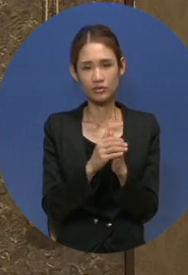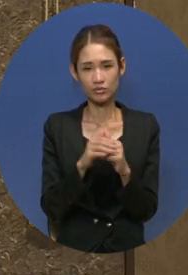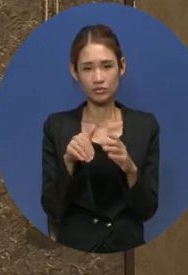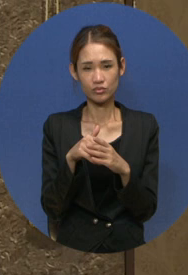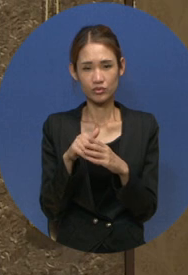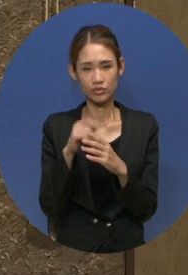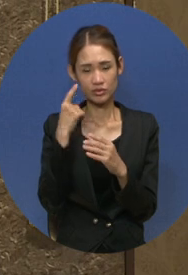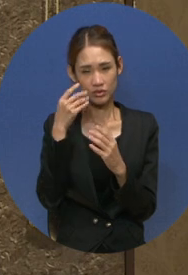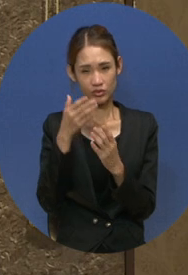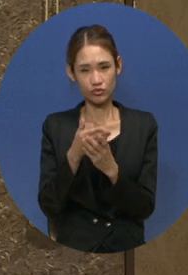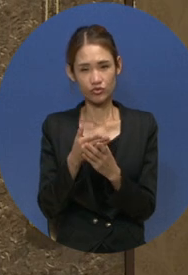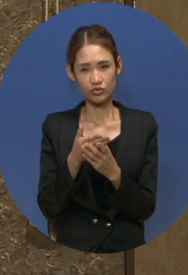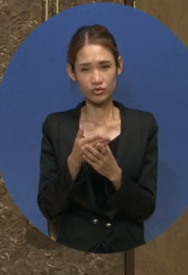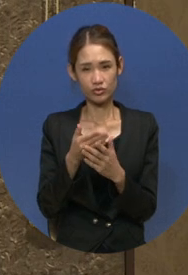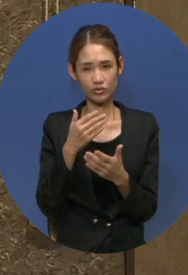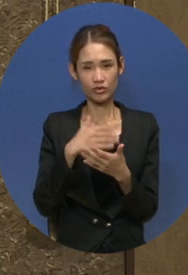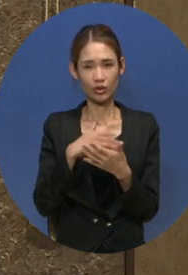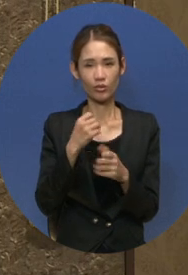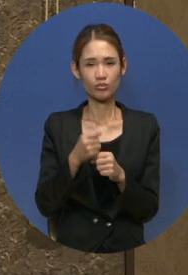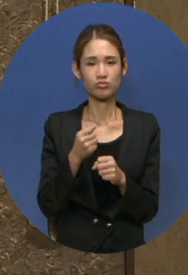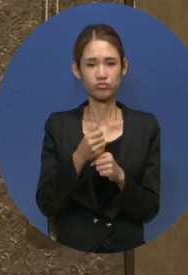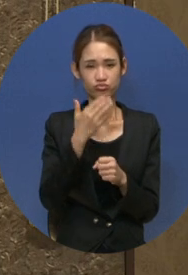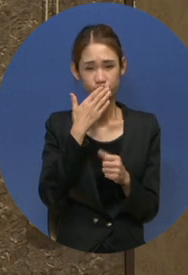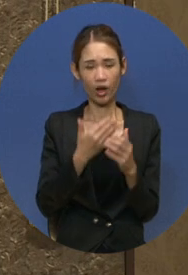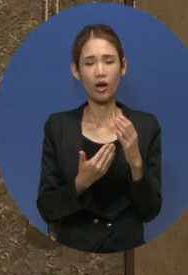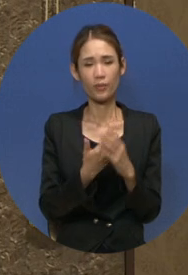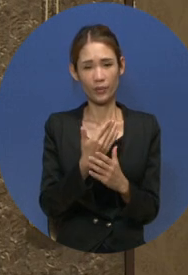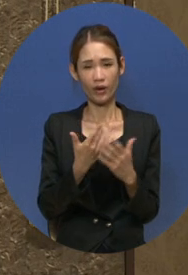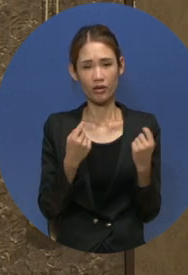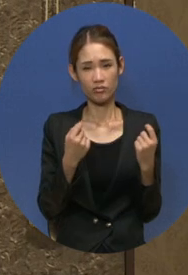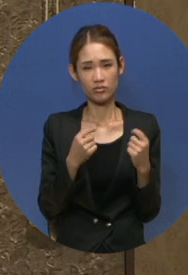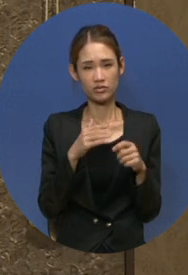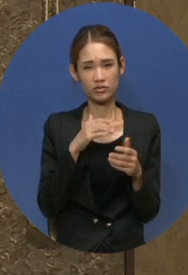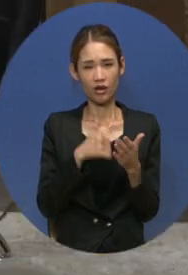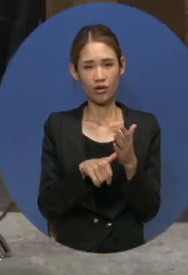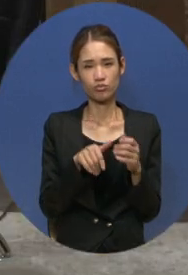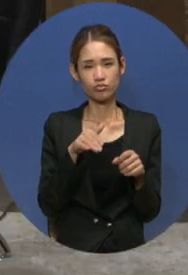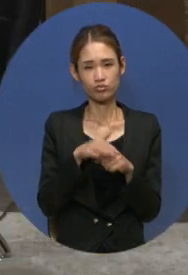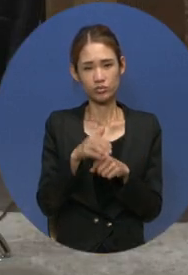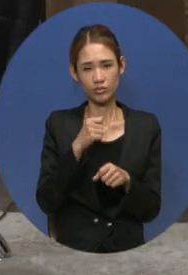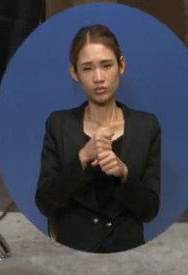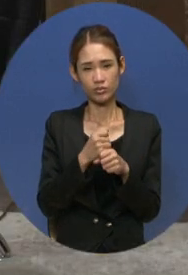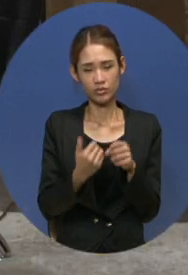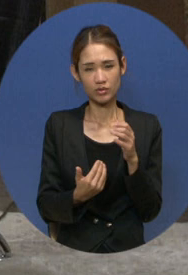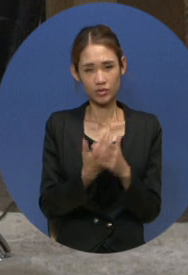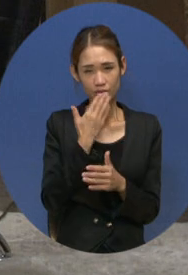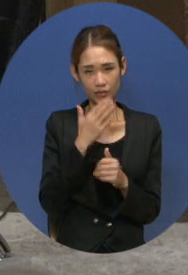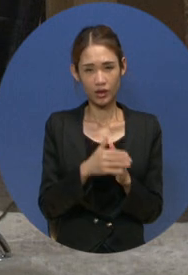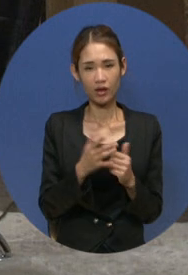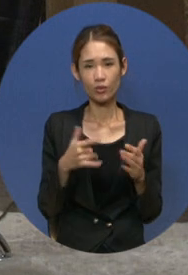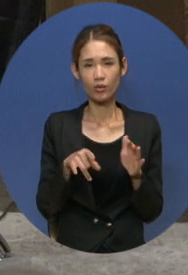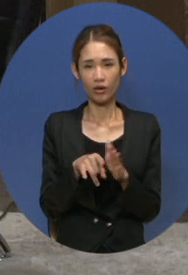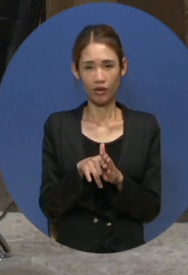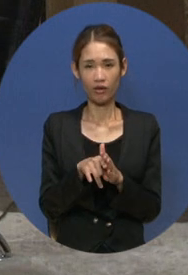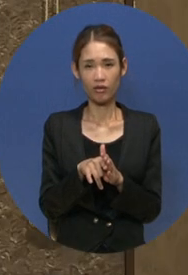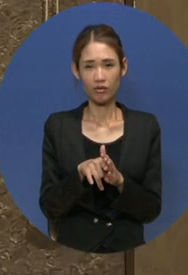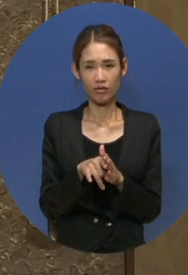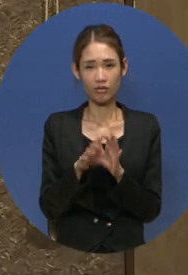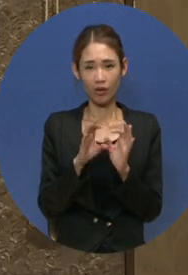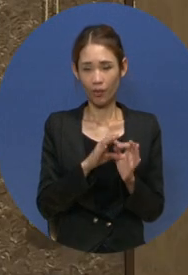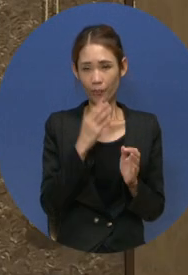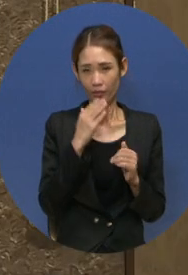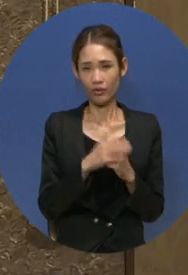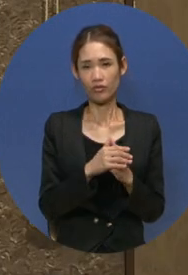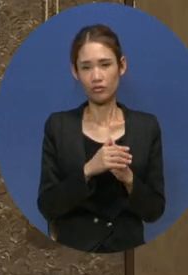쪽으로 소득이 일어날 수 있으니까. 그러니까요. 예. 상품화할 수 있는 분야이기 때문에 예. 또 무궁무진한 발전 가능성이 있다고 예, 저희가 생각합니다.